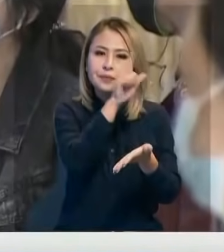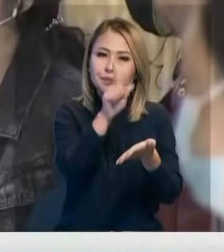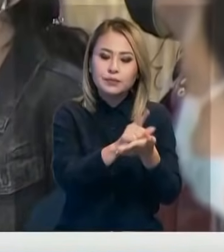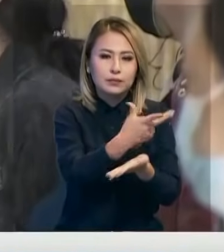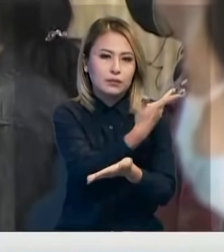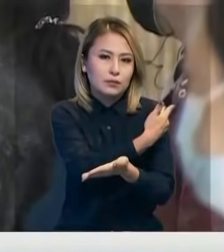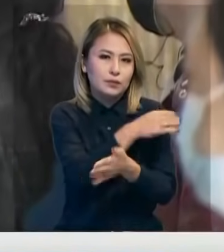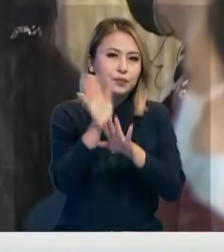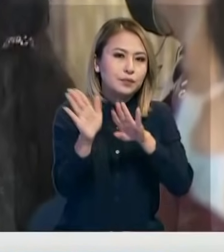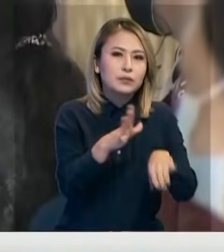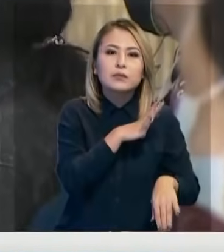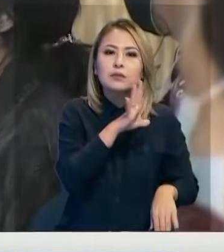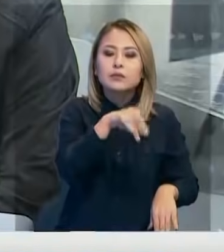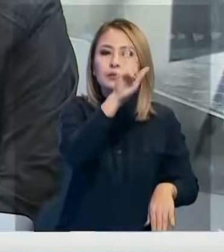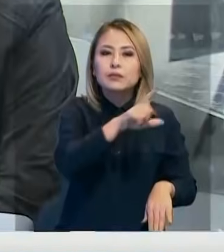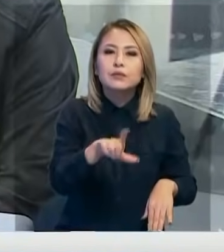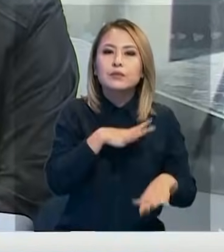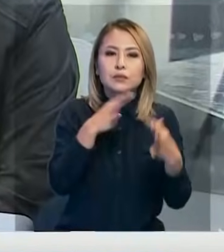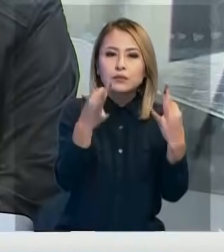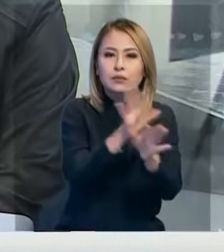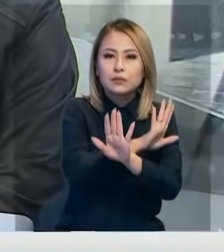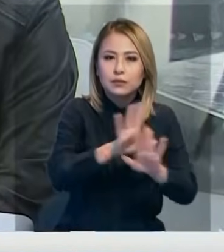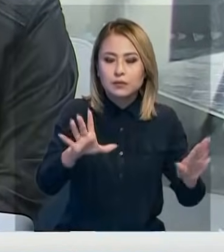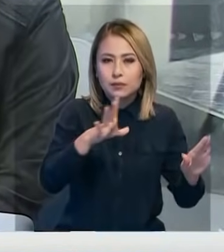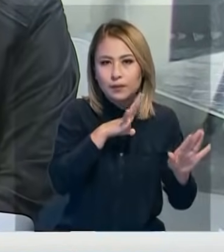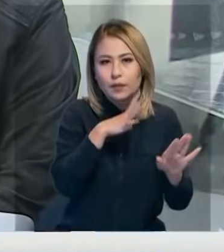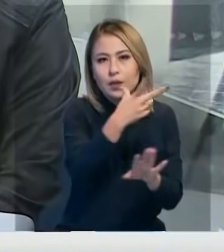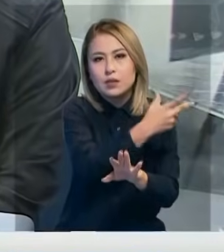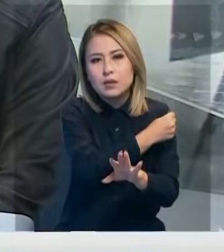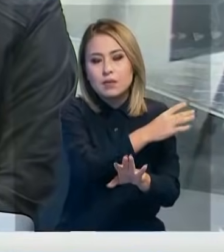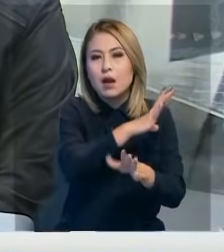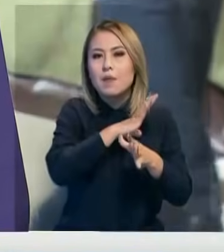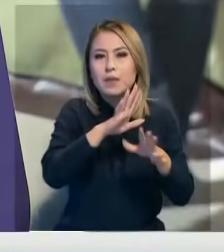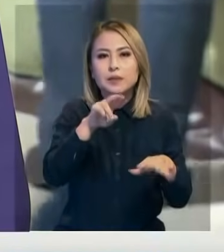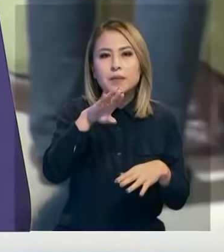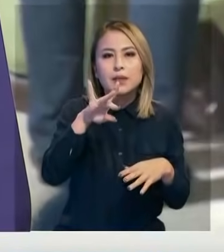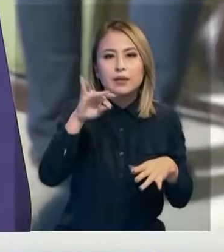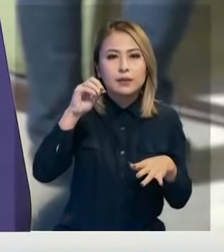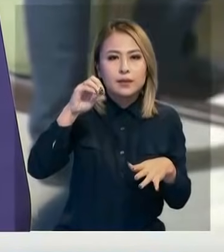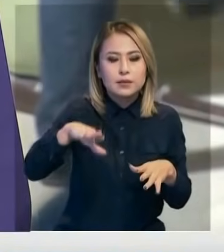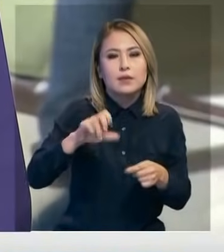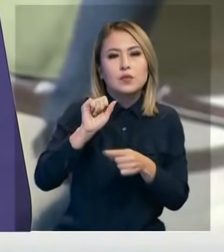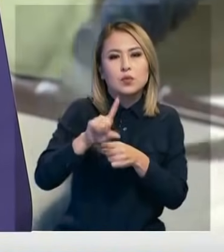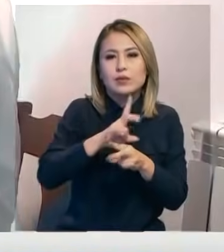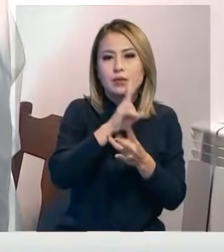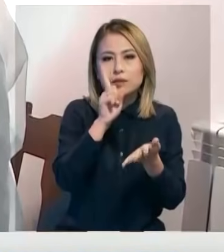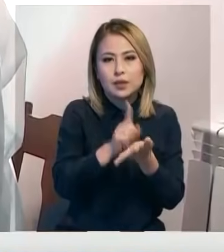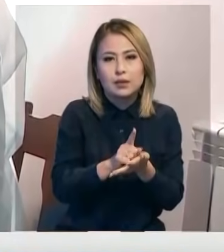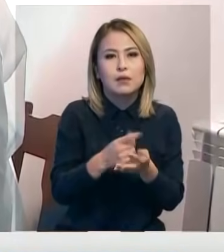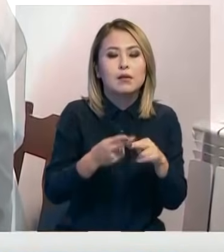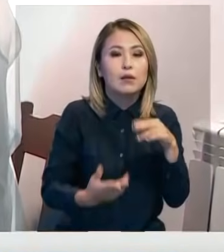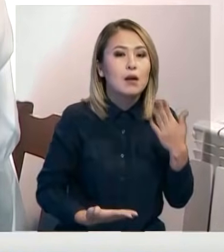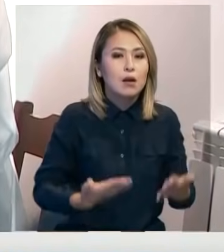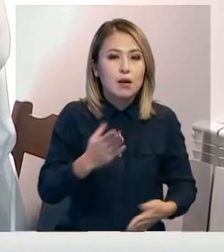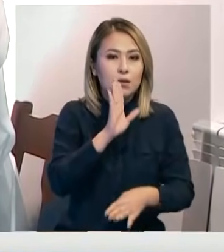Құжатта міндетті вакциналаудан өтпеген адамды жұмысқа жібермеуі керектігі көрсетілген. Екпе алмағандар ПТР тест тапсыруы тиіс. Егер